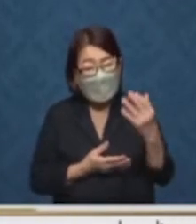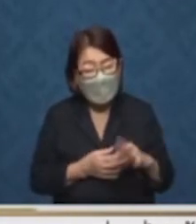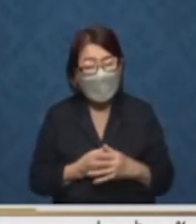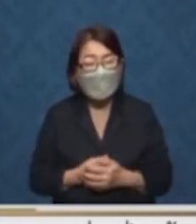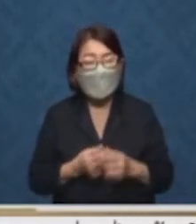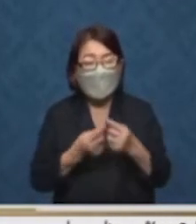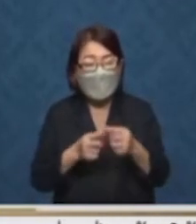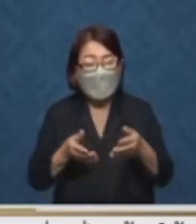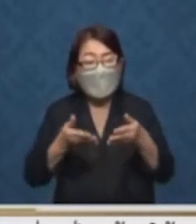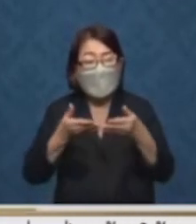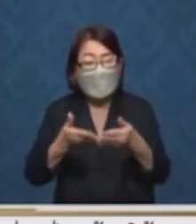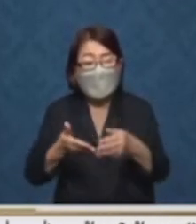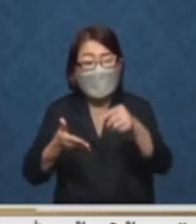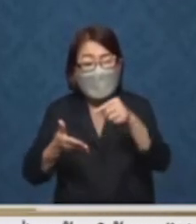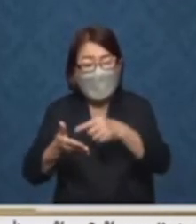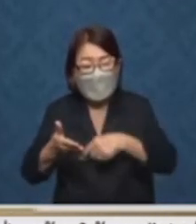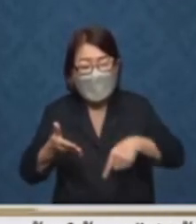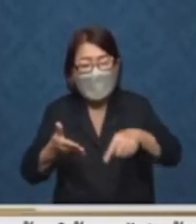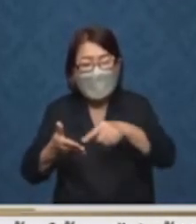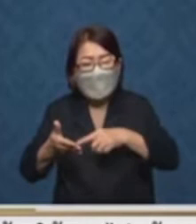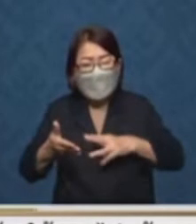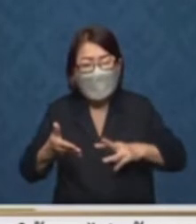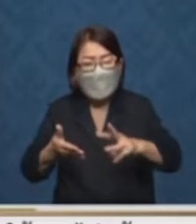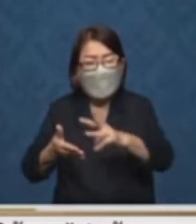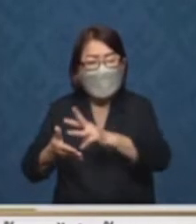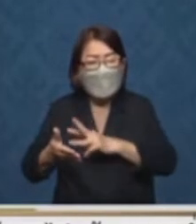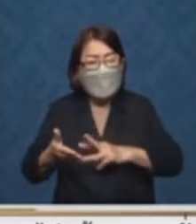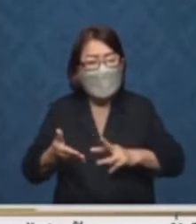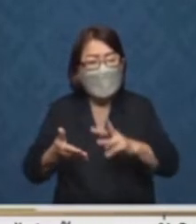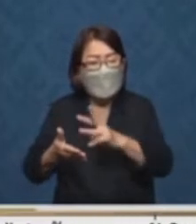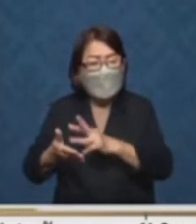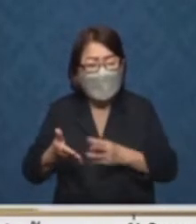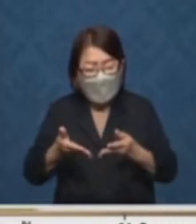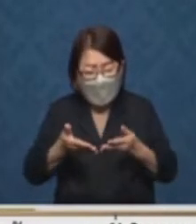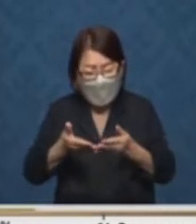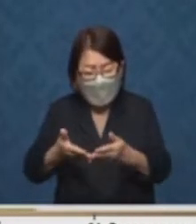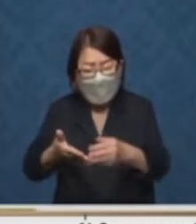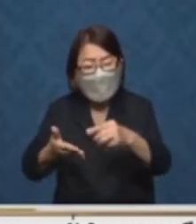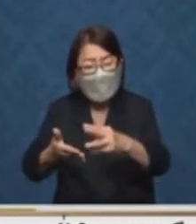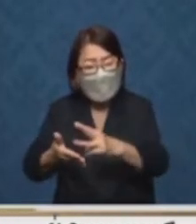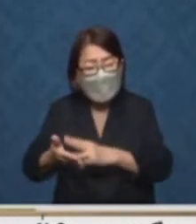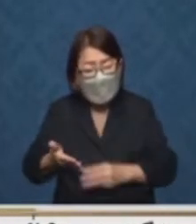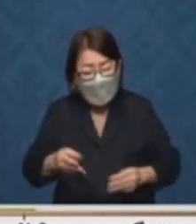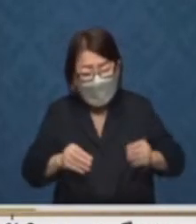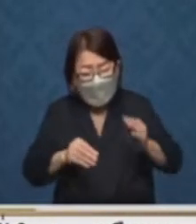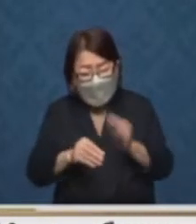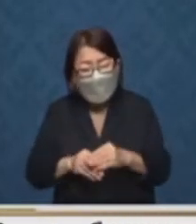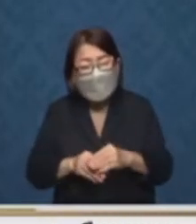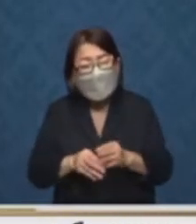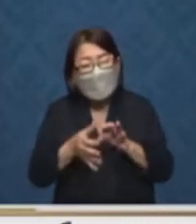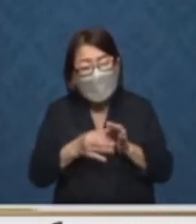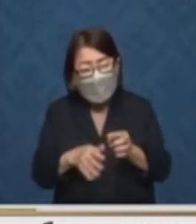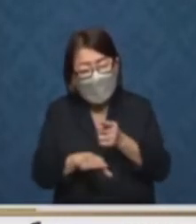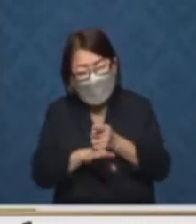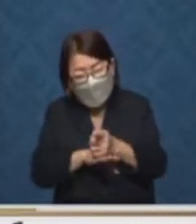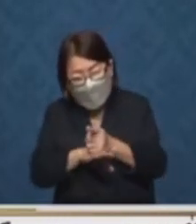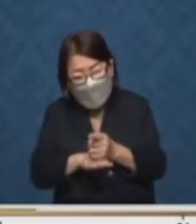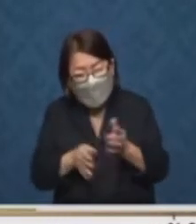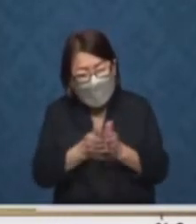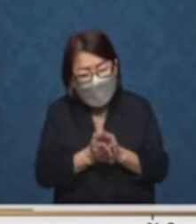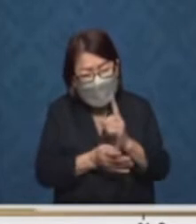รือลำดังกล่าวยังไม่มีระบบอำนวยการลบระบบอาวุธและอุปกรณ์ตรวจจับ